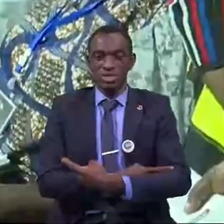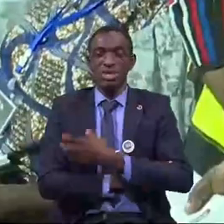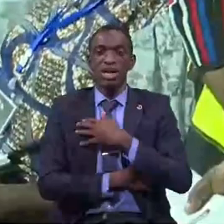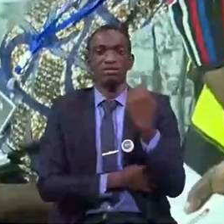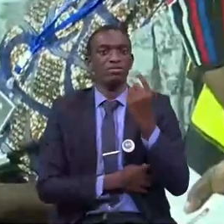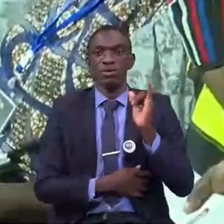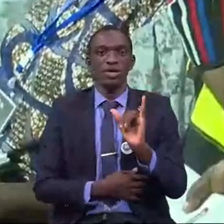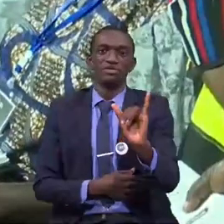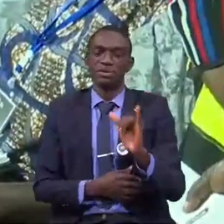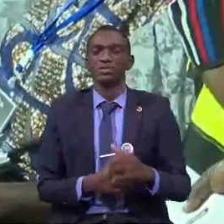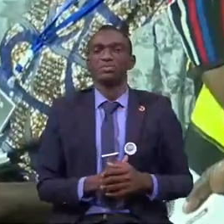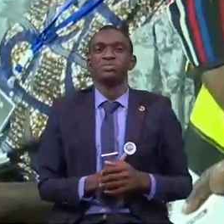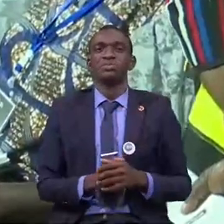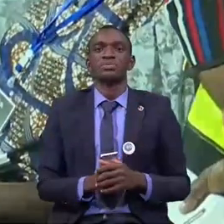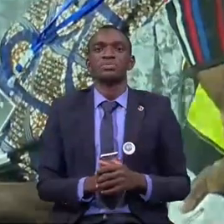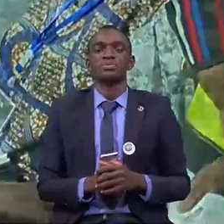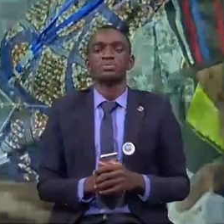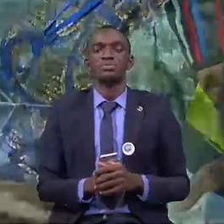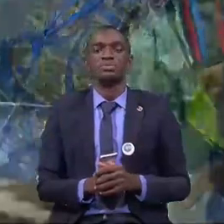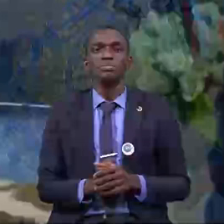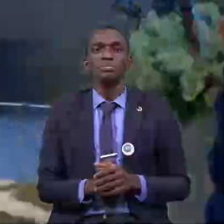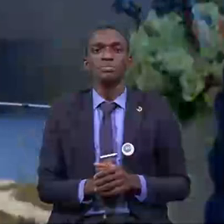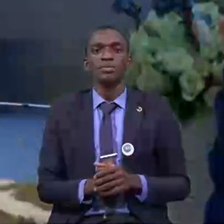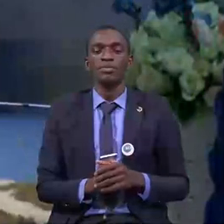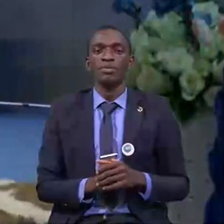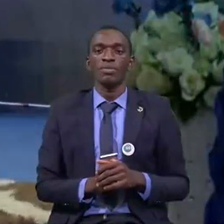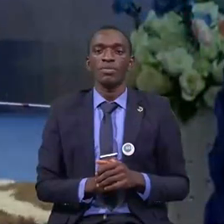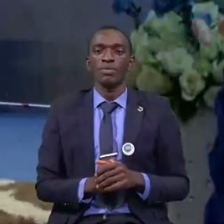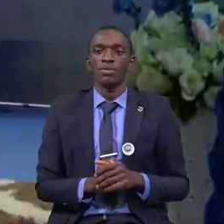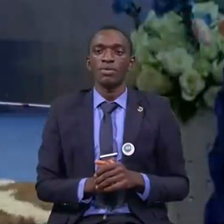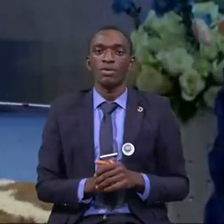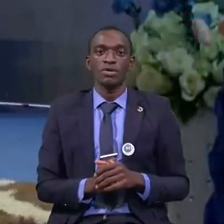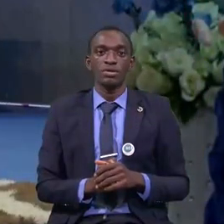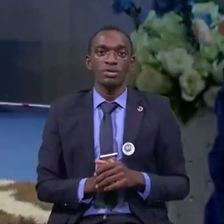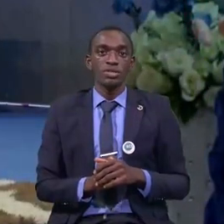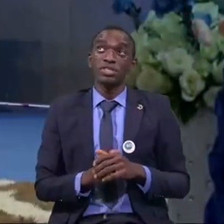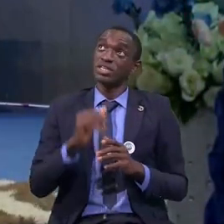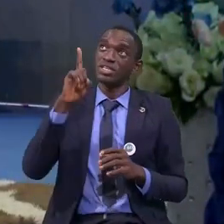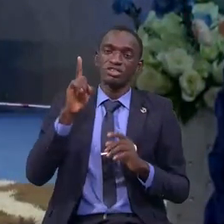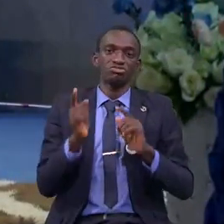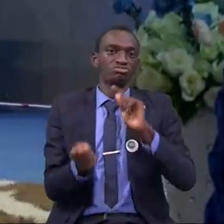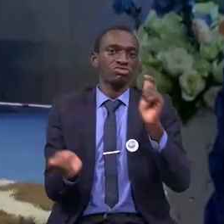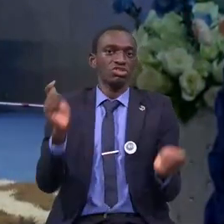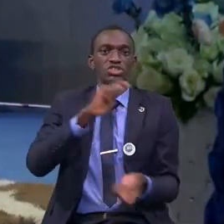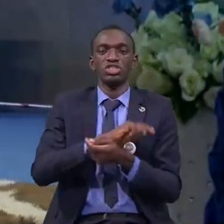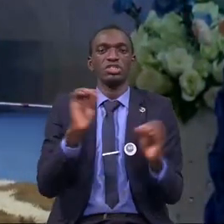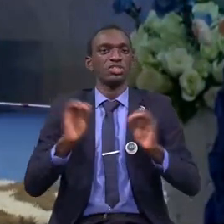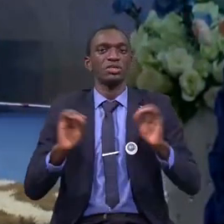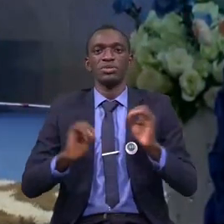Celui qui les a touchés hier et qui va te toucher aujourd'hui, dis Amen. Il est toujours le même hier, aujourd'hui et éternellement. Il n'a pas